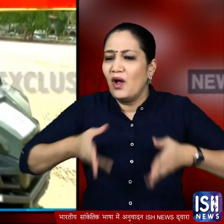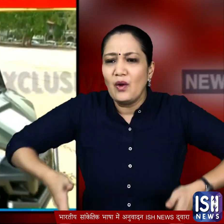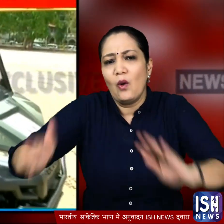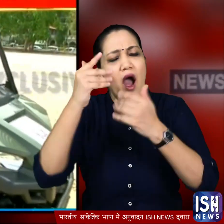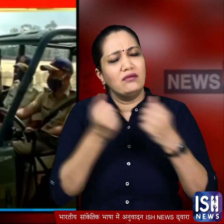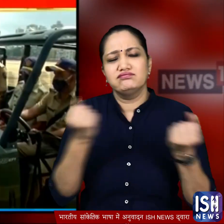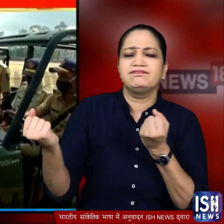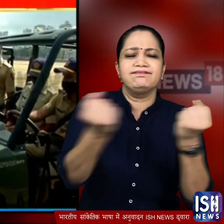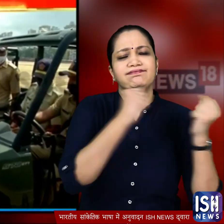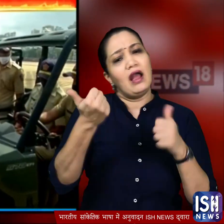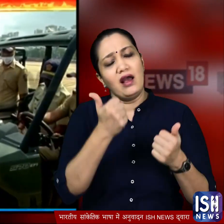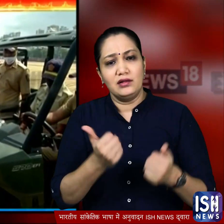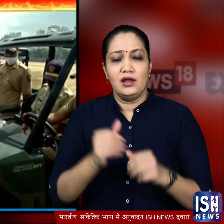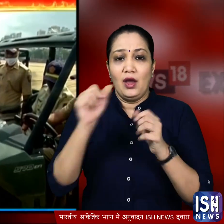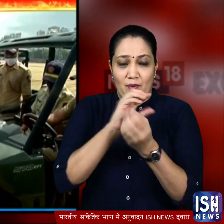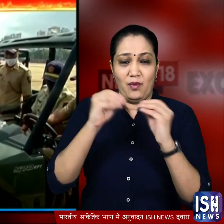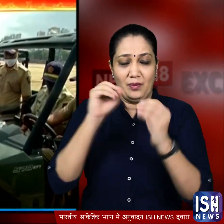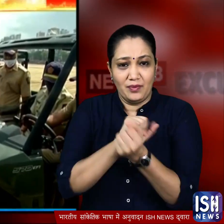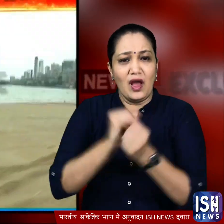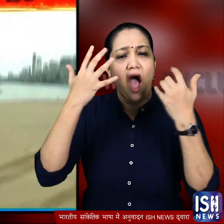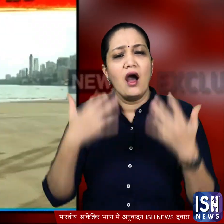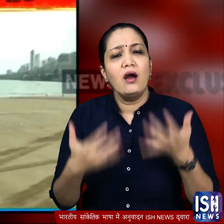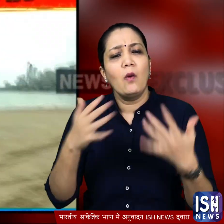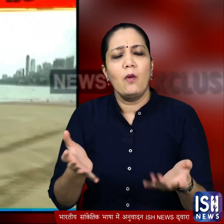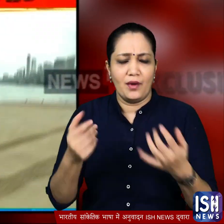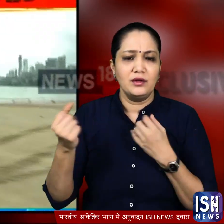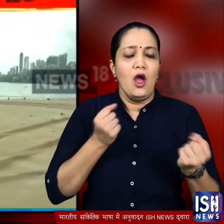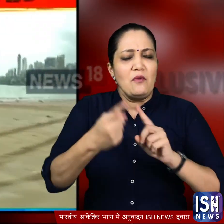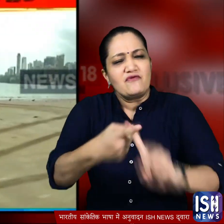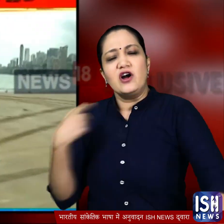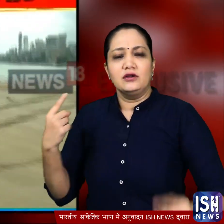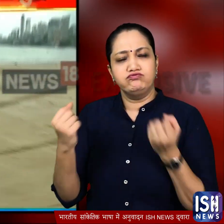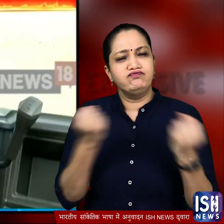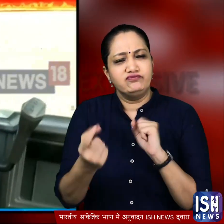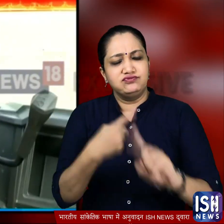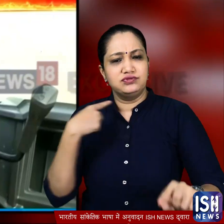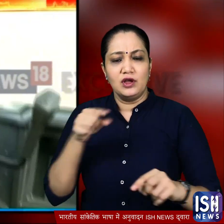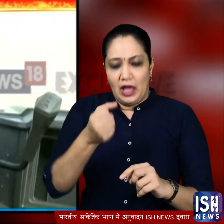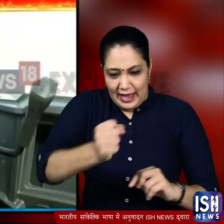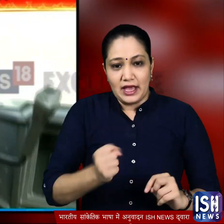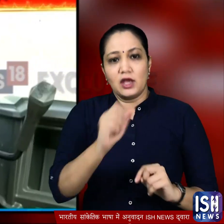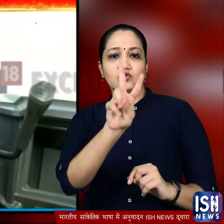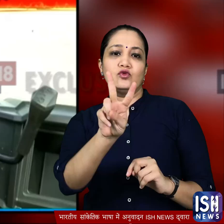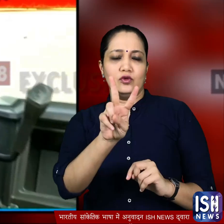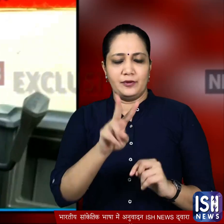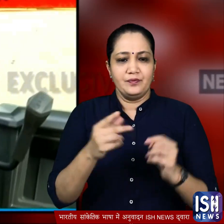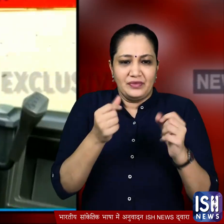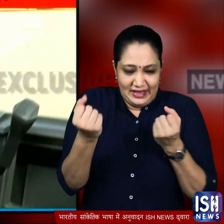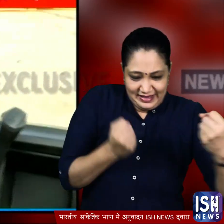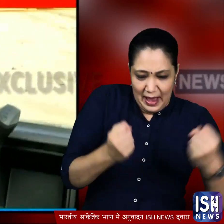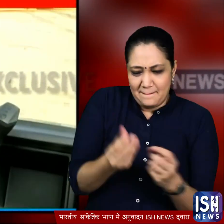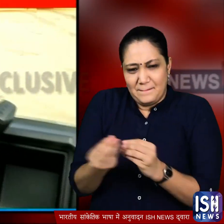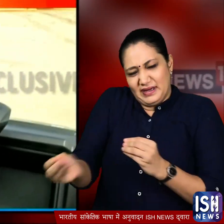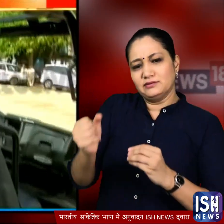नॉर्मल रोड होती है उस पर। मुंबई पुलिस को सौंपी गई ये गाड़ी बेहद हल्की है, लेकिन दौड़ने में बेजोड़ है। गाड़ी में केवल 2 गियर हैं, जो स्टीयरिंग के